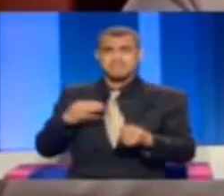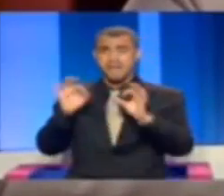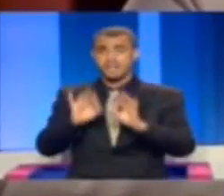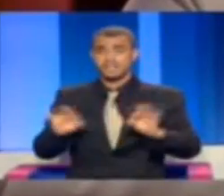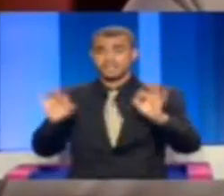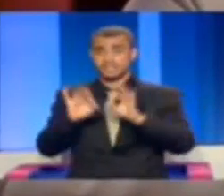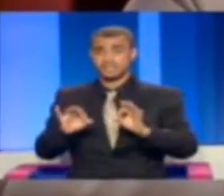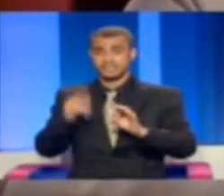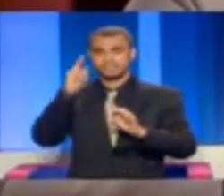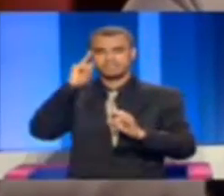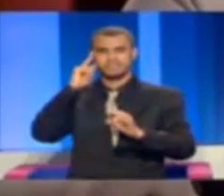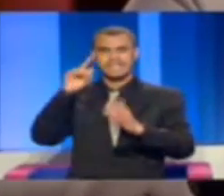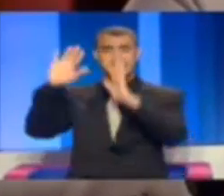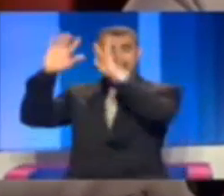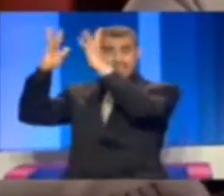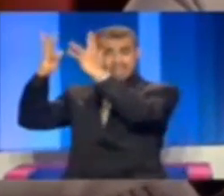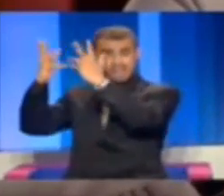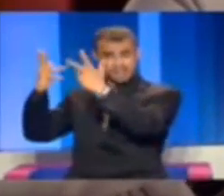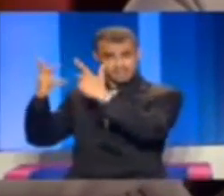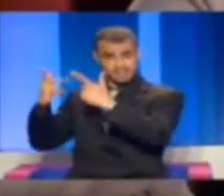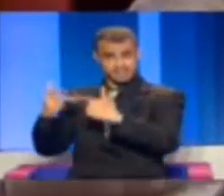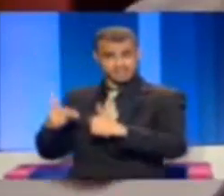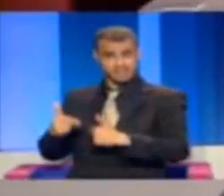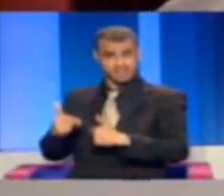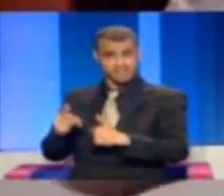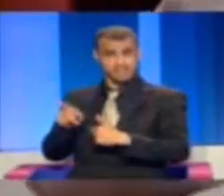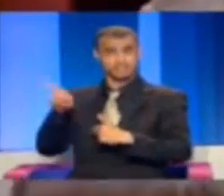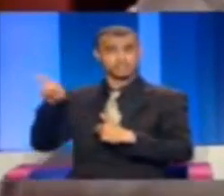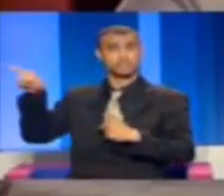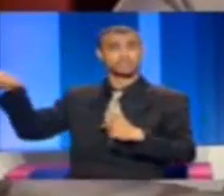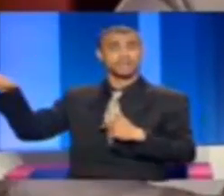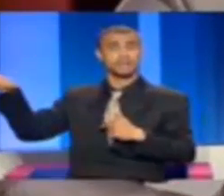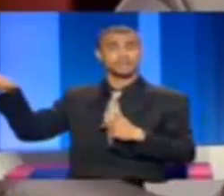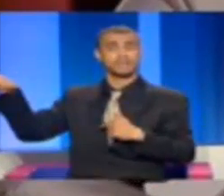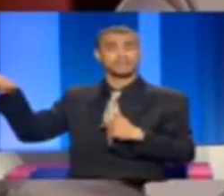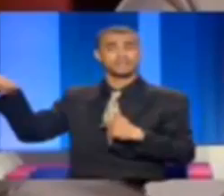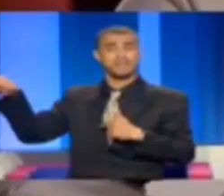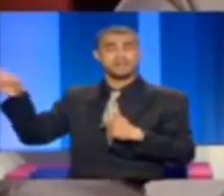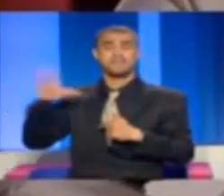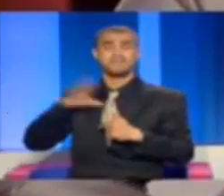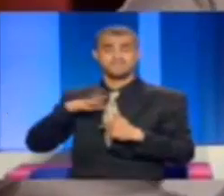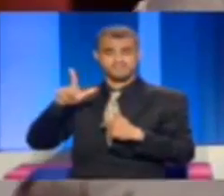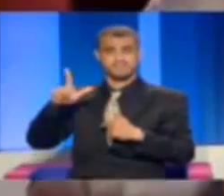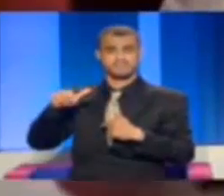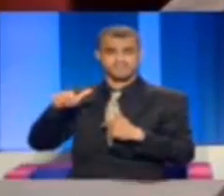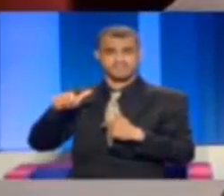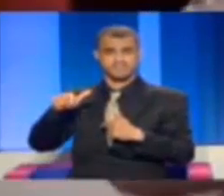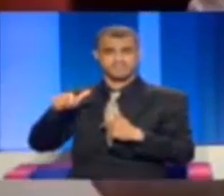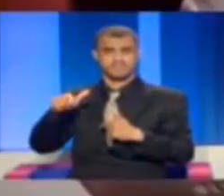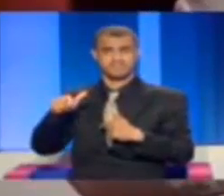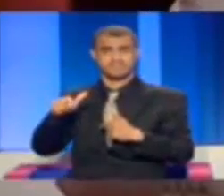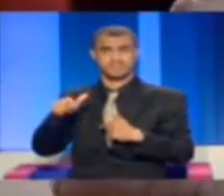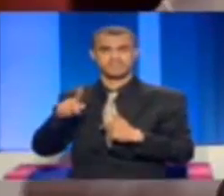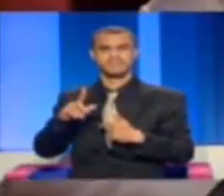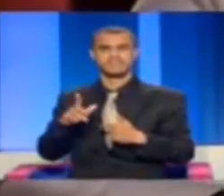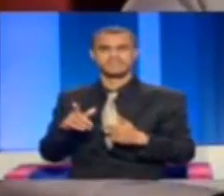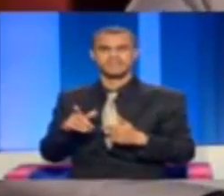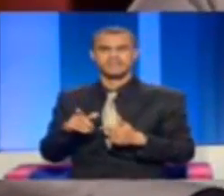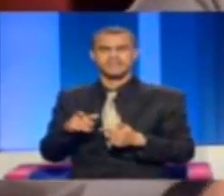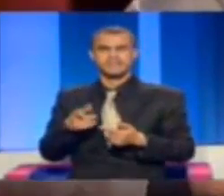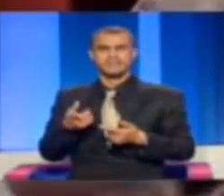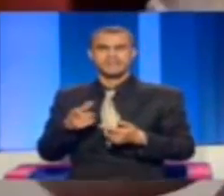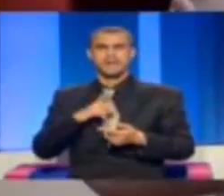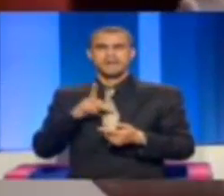ما كيسمعوش. ف الاحصائيات انا قلت لك بالاخص بالنسبه للجهه، لكن عاوتاني عندها علاقه حتى على